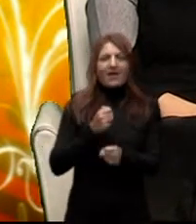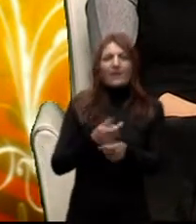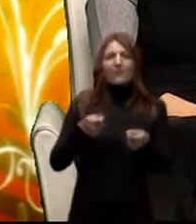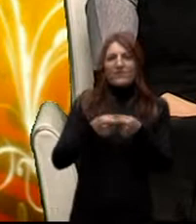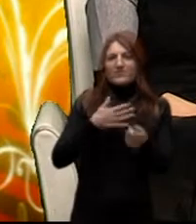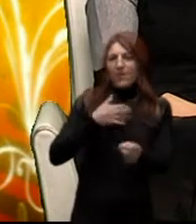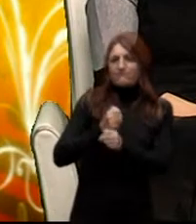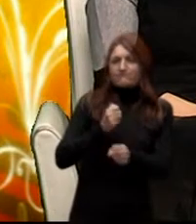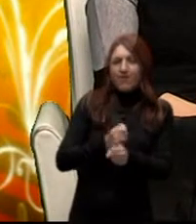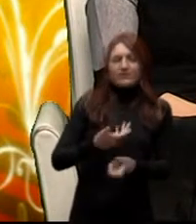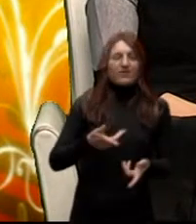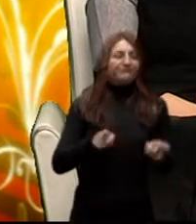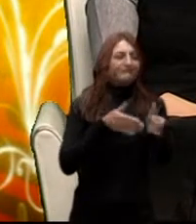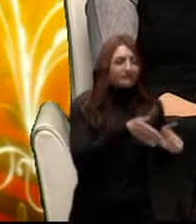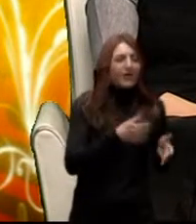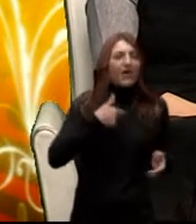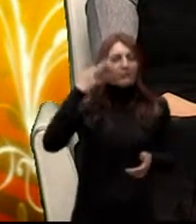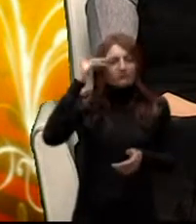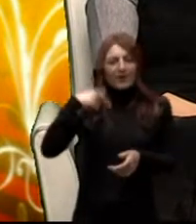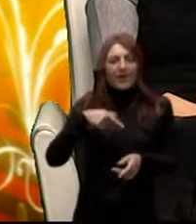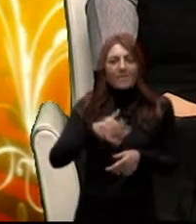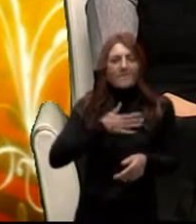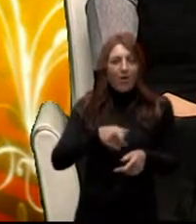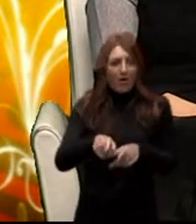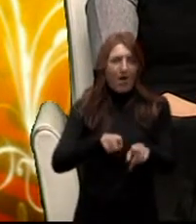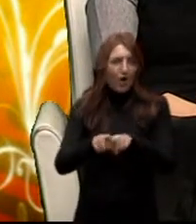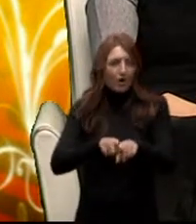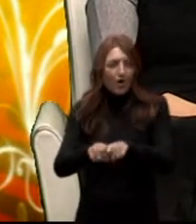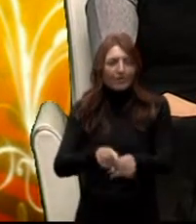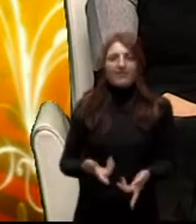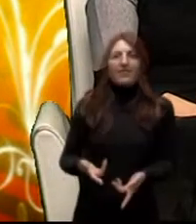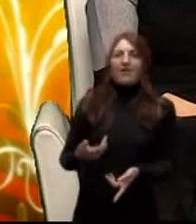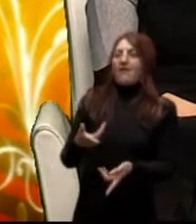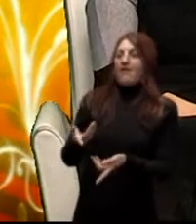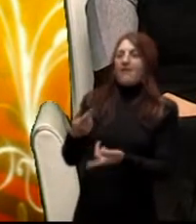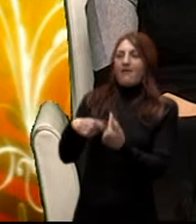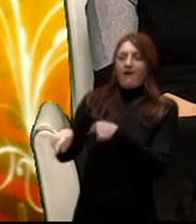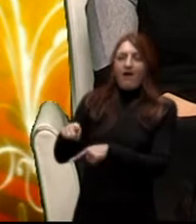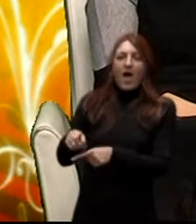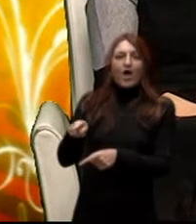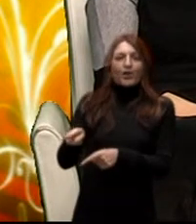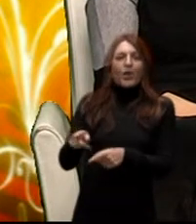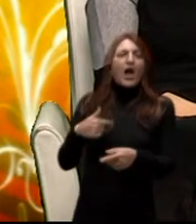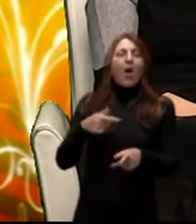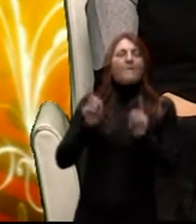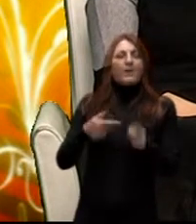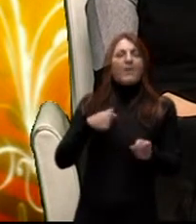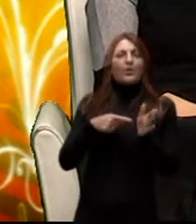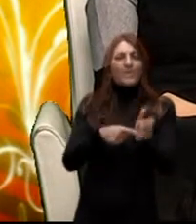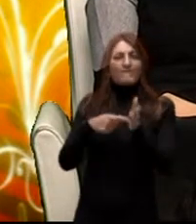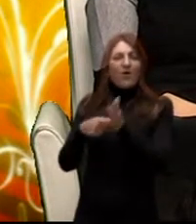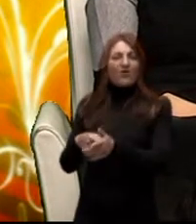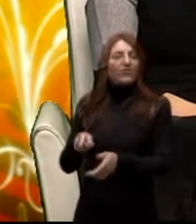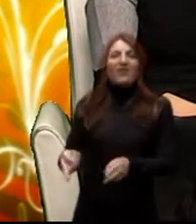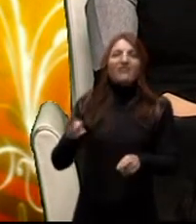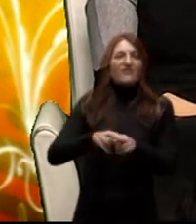brinemo o obitelji i o svojim roditeljima i svugdje se želimo dokazati i biti savršeni, to je u stvari i vrijeme kad ljudi imaju najčešće